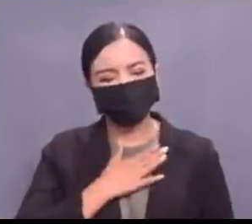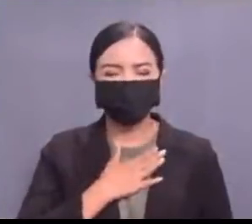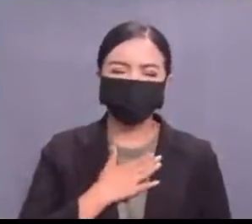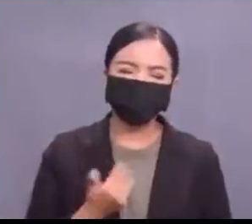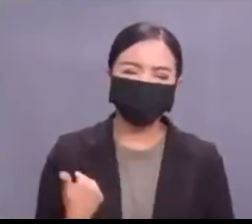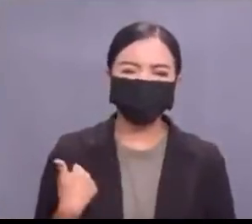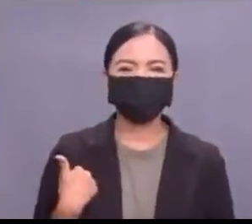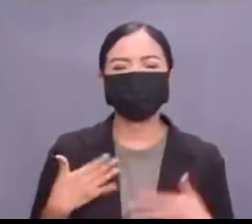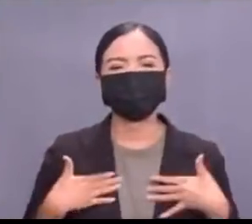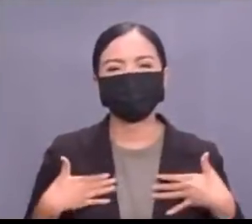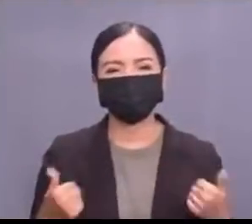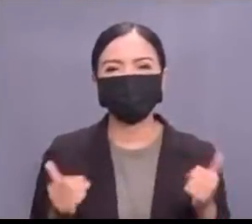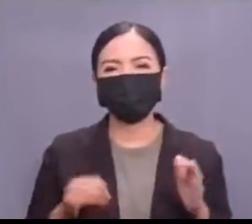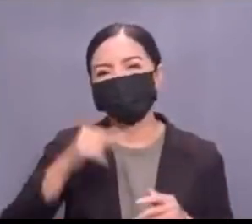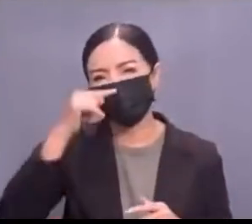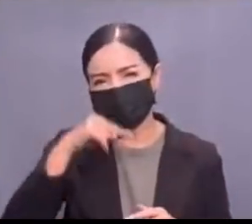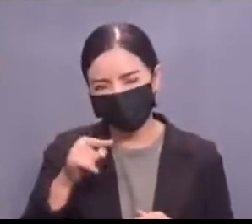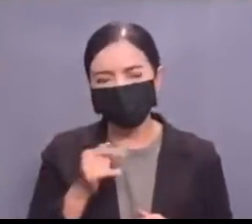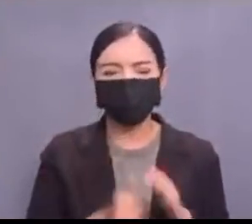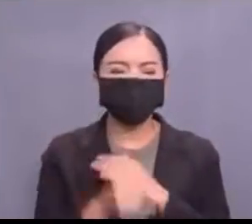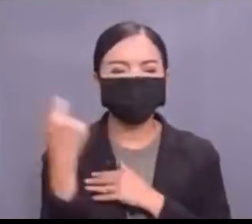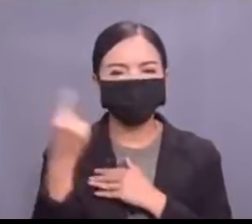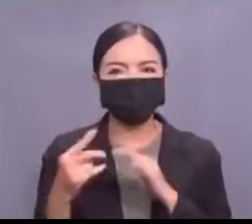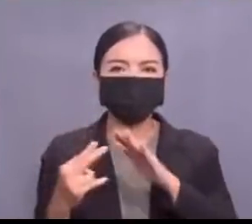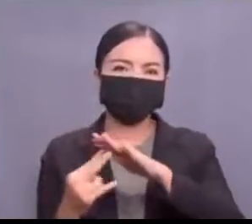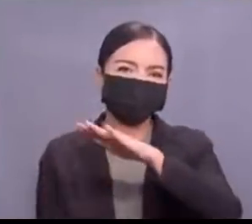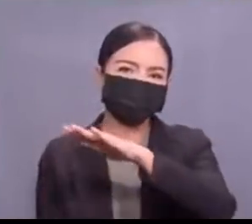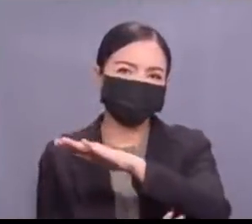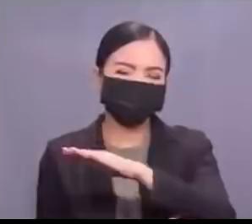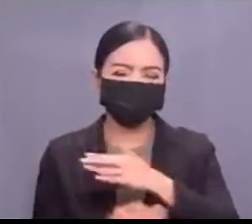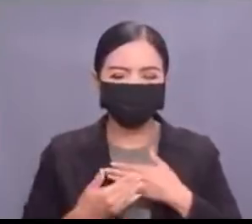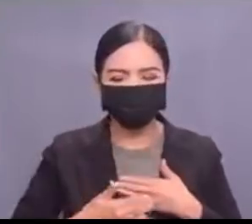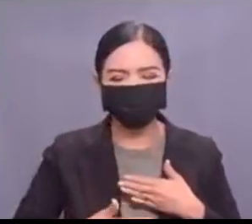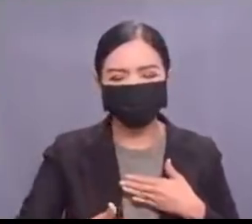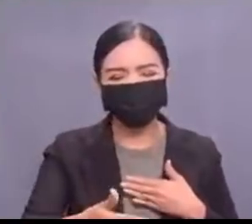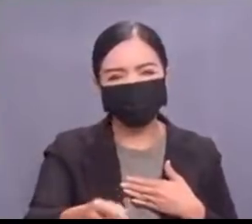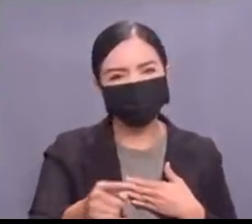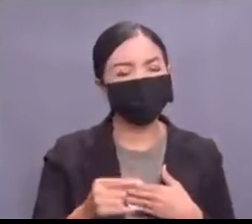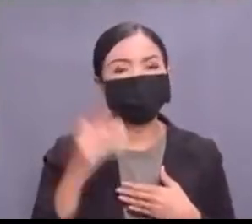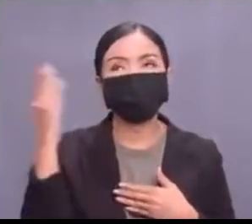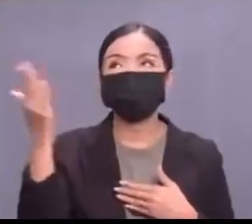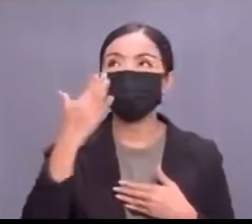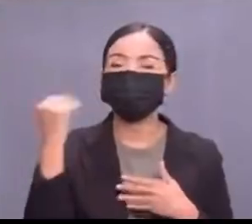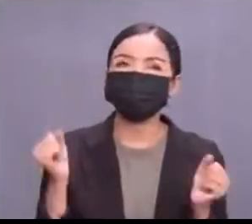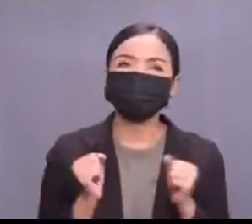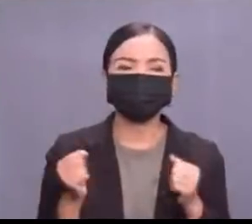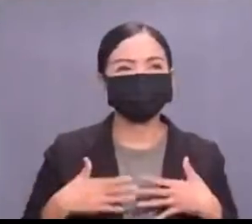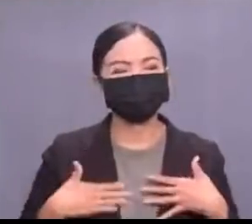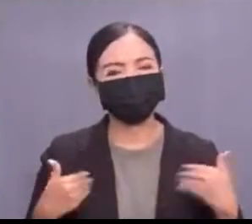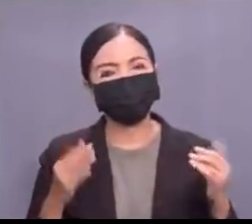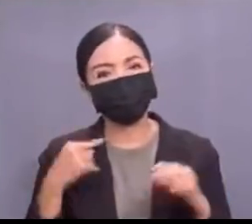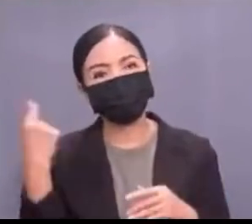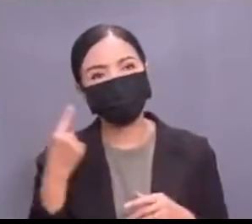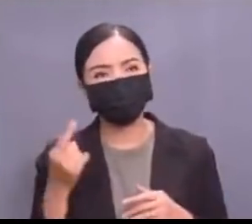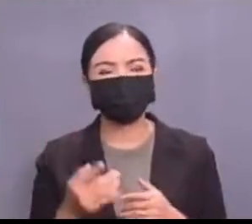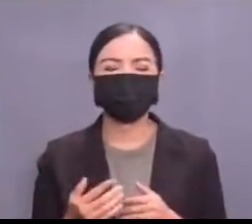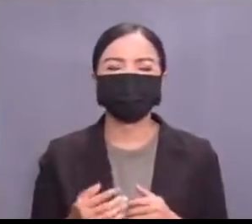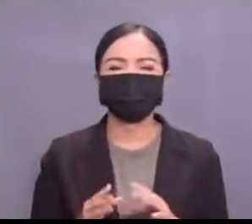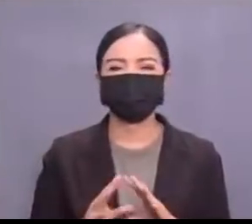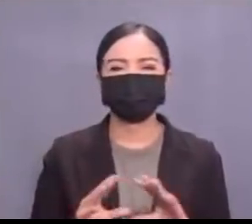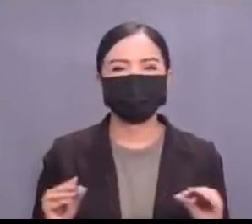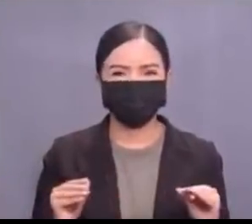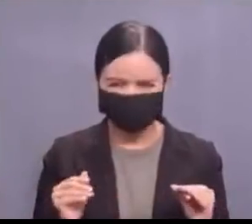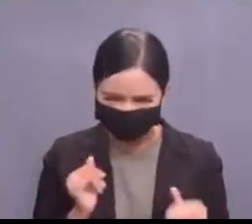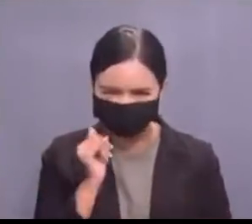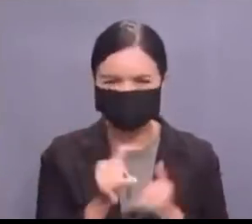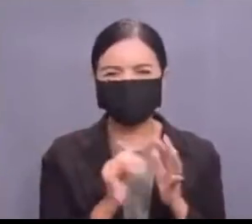ม่ถูกค่ะคนไทยก็อย่างนี้แหละเราก็ไปเที่ยวที่สะพานไม้ที่ยาวที่สุดในโลกอากาศเย็นสบายนักท่องเที่ยวหายไปเป็นปีวันนี้กลับ